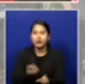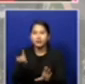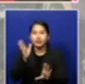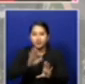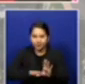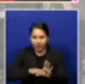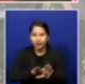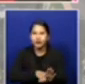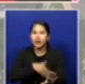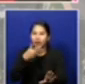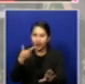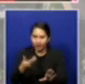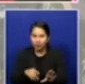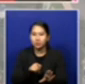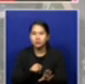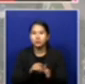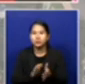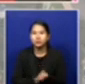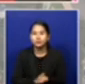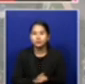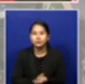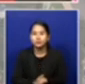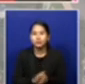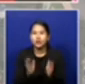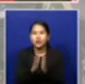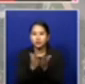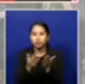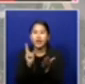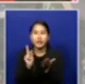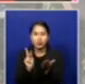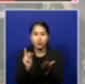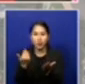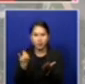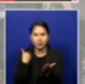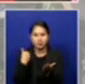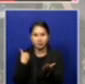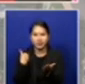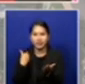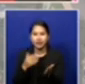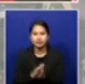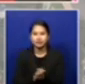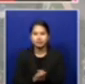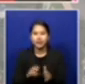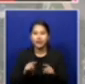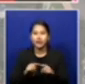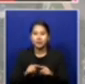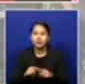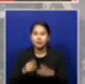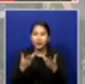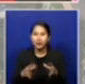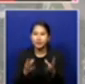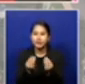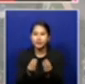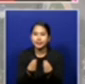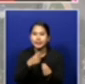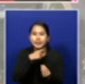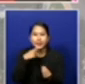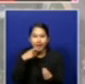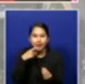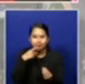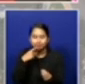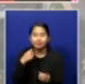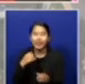านแล้วมีสมุดเล่มเขียวชัดเจนวันดีคืนดีเกิดภัยแล้งครับเข้ามาทำงานกรุงเ